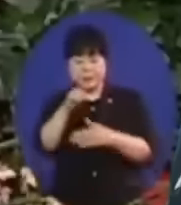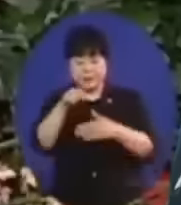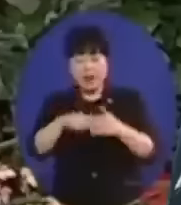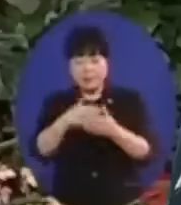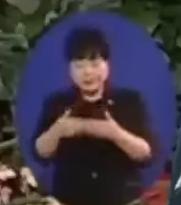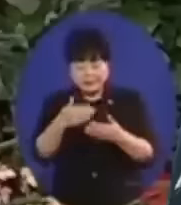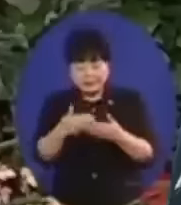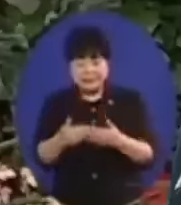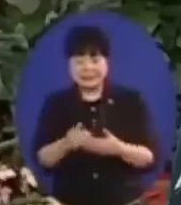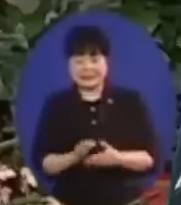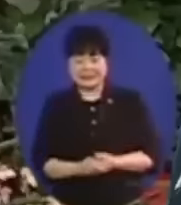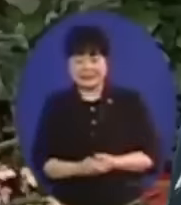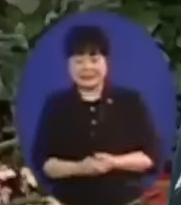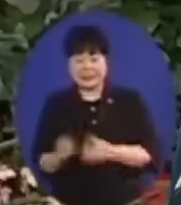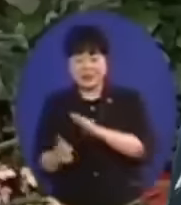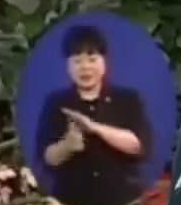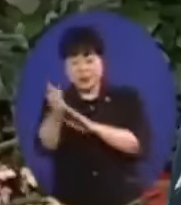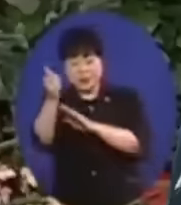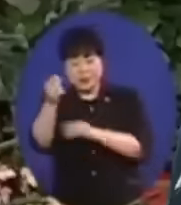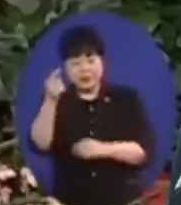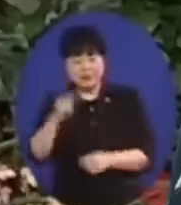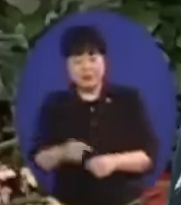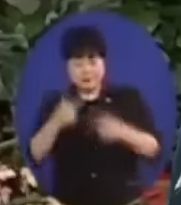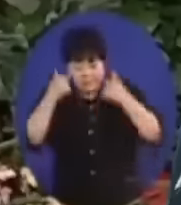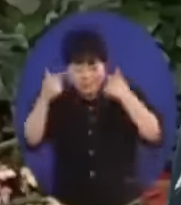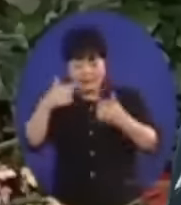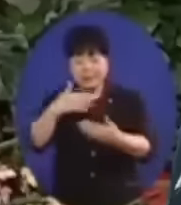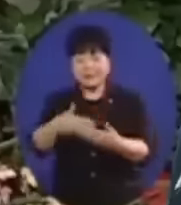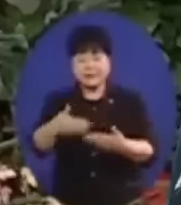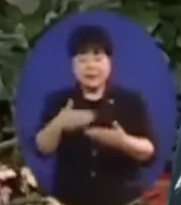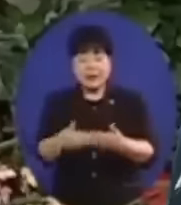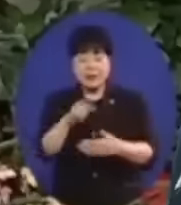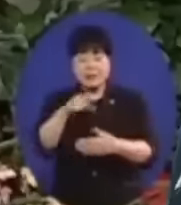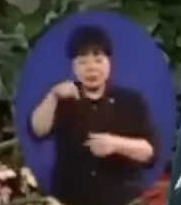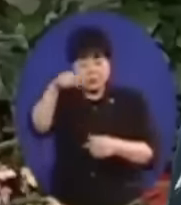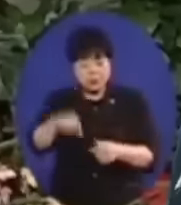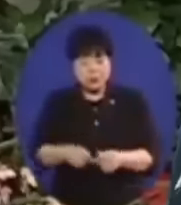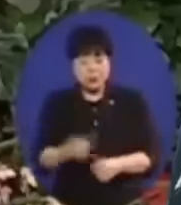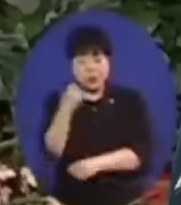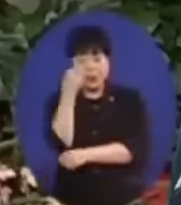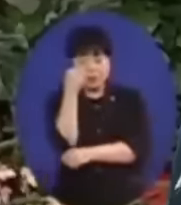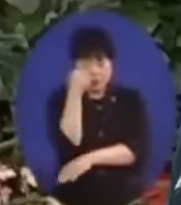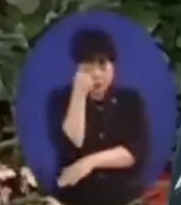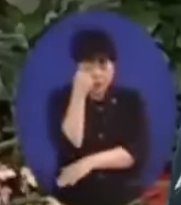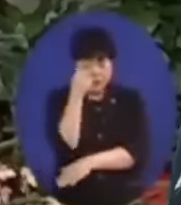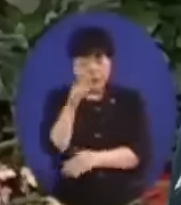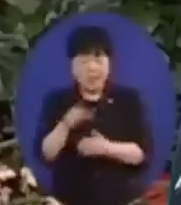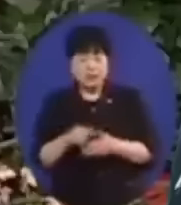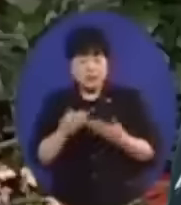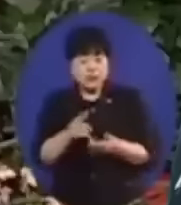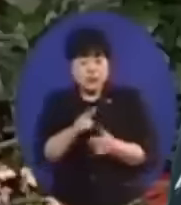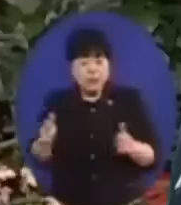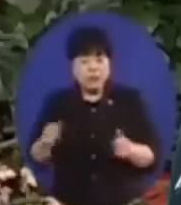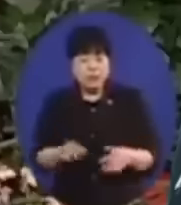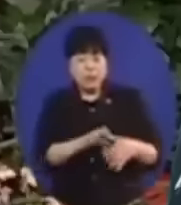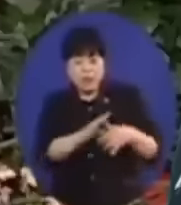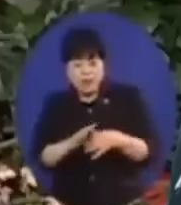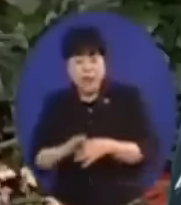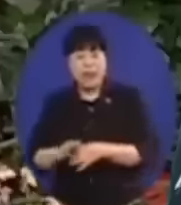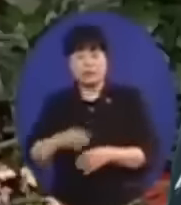그림 그리기란 우리가 소원하는 것을 생생히 그려서 마음 깊은 곳에 뿌리를 내릴 때까지 쉬지 않고 떠올리는